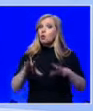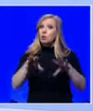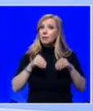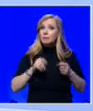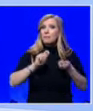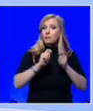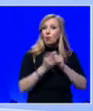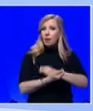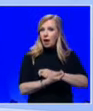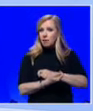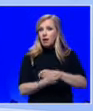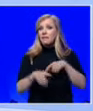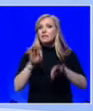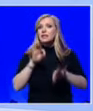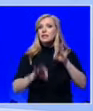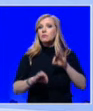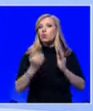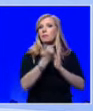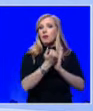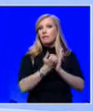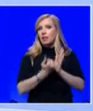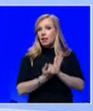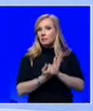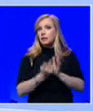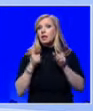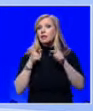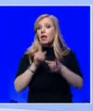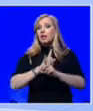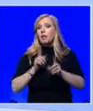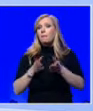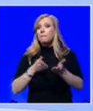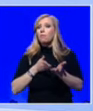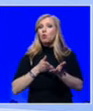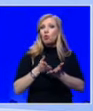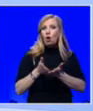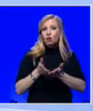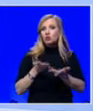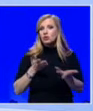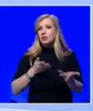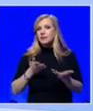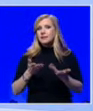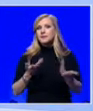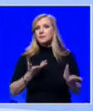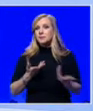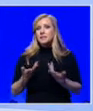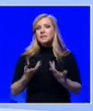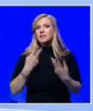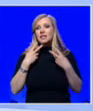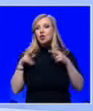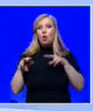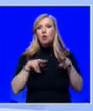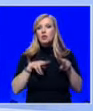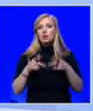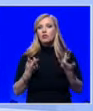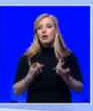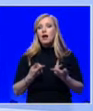предприемат изменения в изборните правила, те не подхождат така с оглед на това